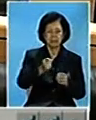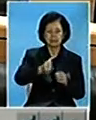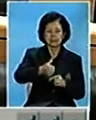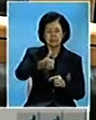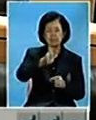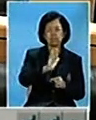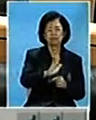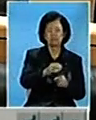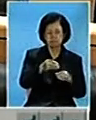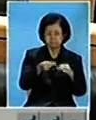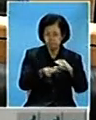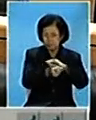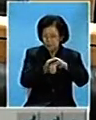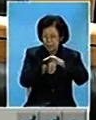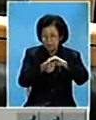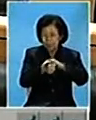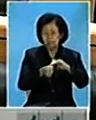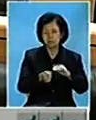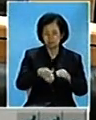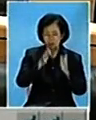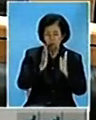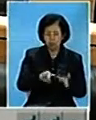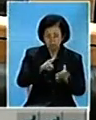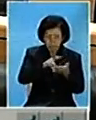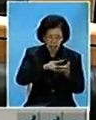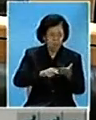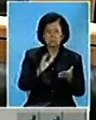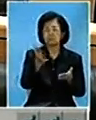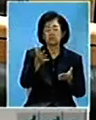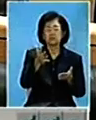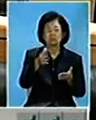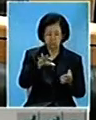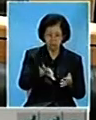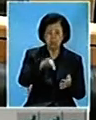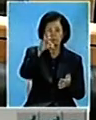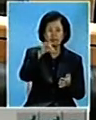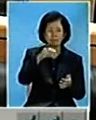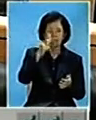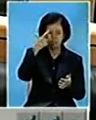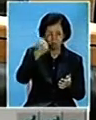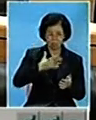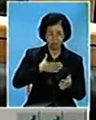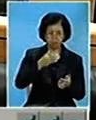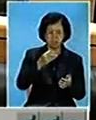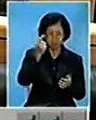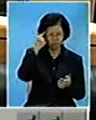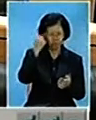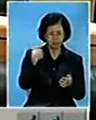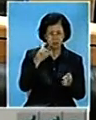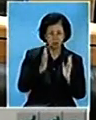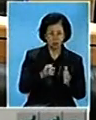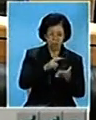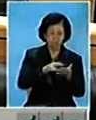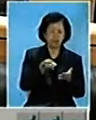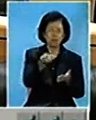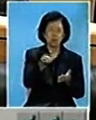านเนี่ยมันซ่อนอยู่ข้างในครับมันไม่มีใครอ่านหรอกครับที่ผมยกขึ้นพูดเนี่ยผมแค่มีคนอ่านน้อยนะครับทำยังไงที่งานวิจัยเหล่